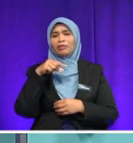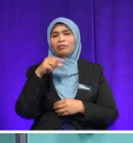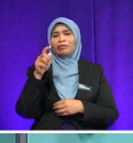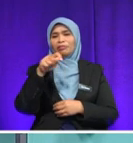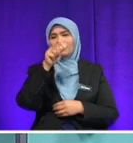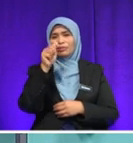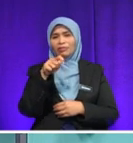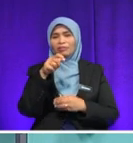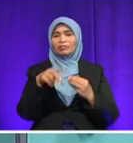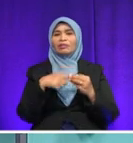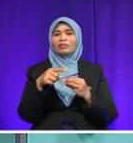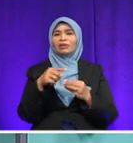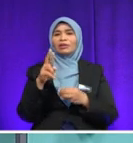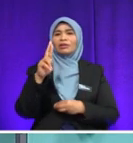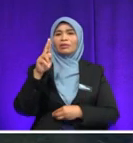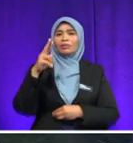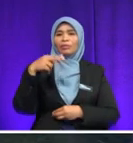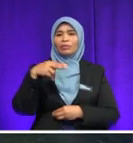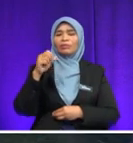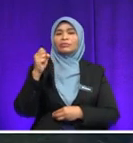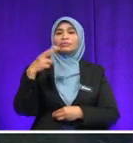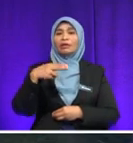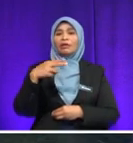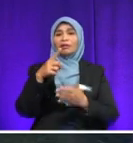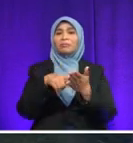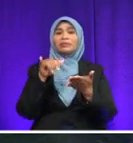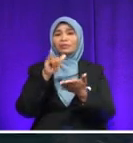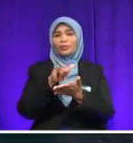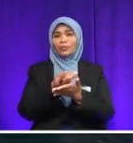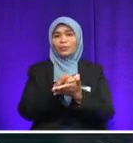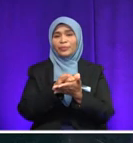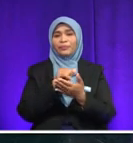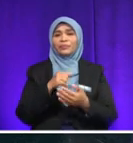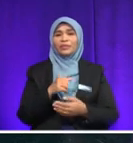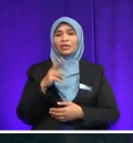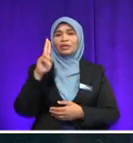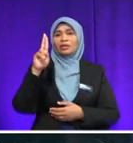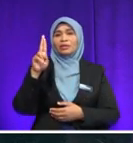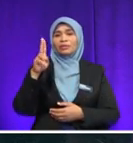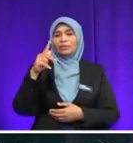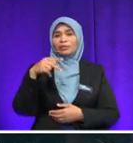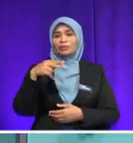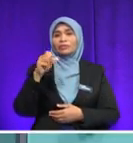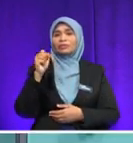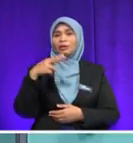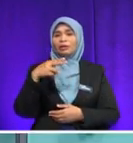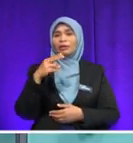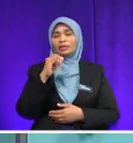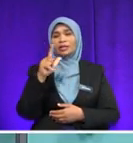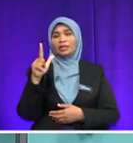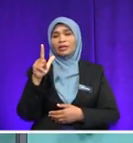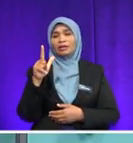kan Apa itu rukhsah ya oke rukhsah dari sudut bahasa